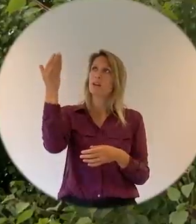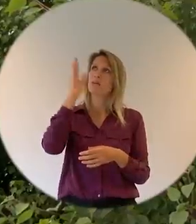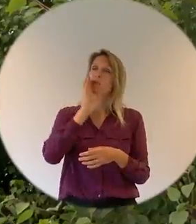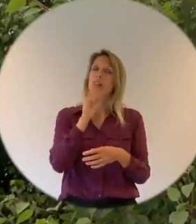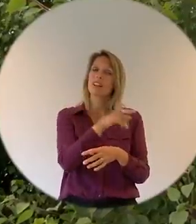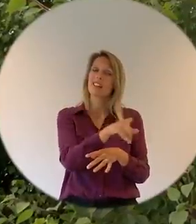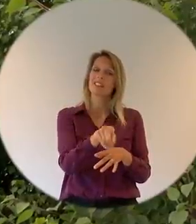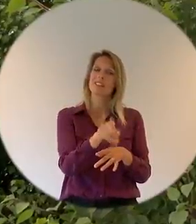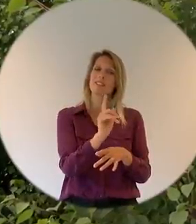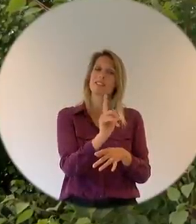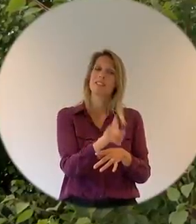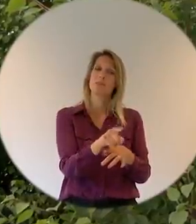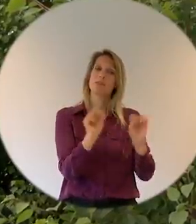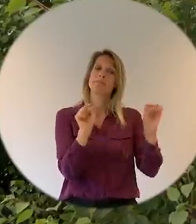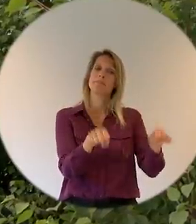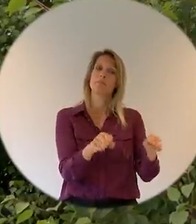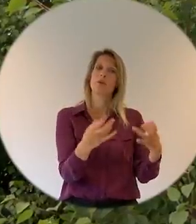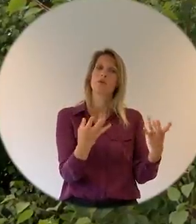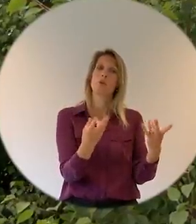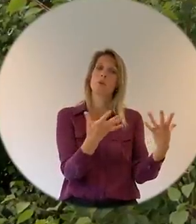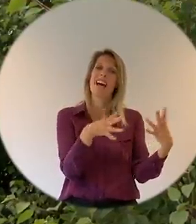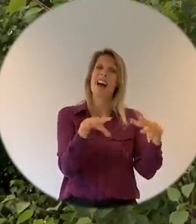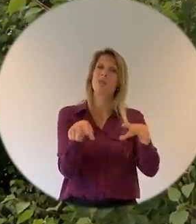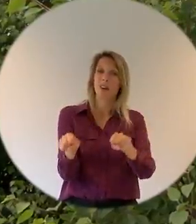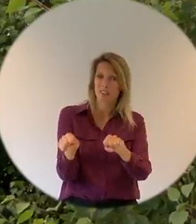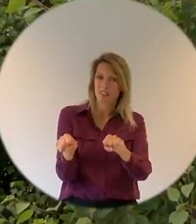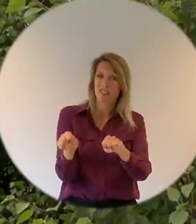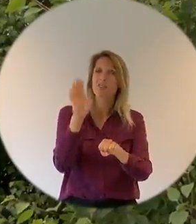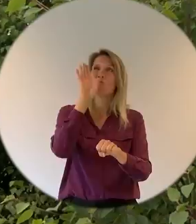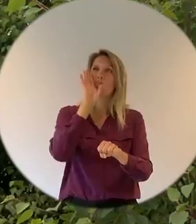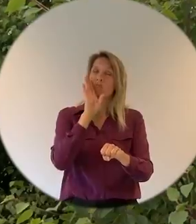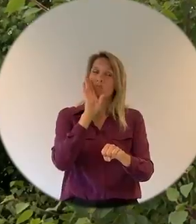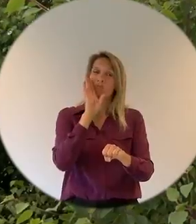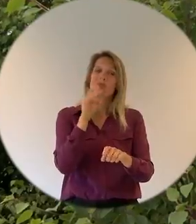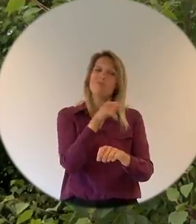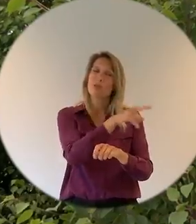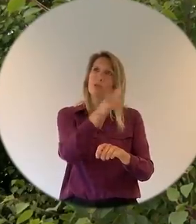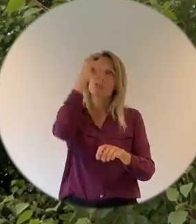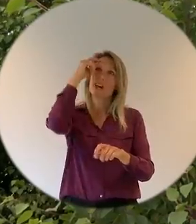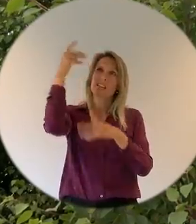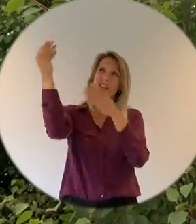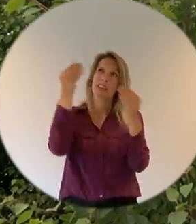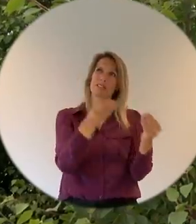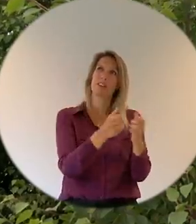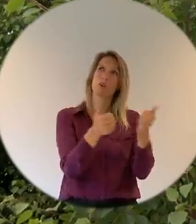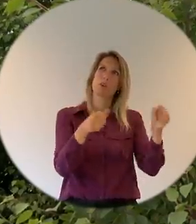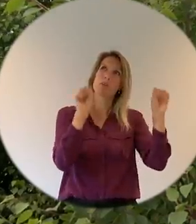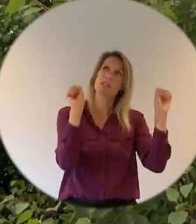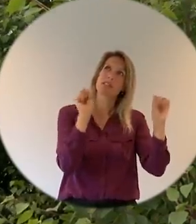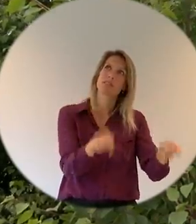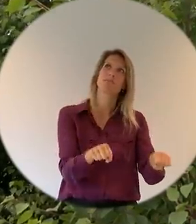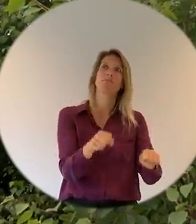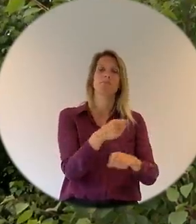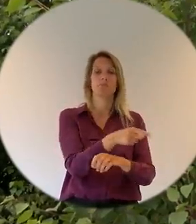dit aan moeten pakken, wilt u geven dat die mensen wijs zijn en goede beslissingen nemen. En wilt u